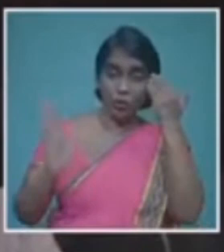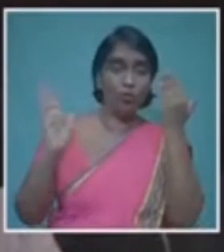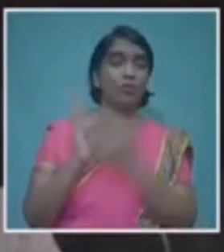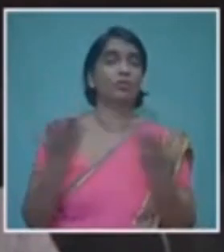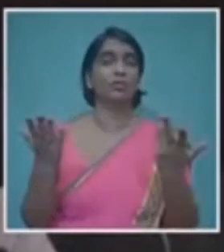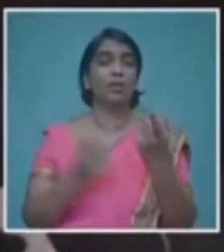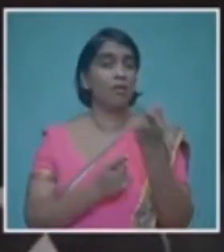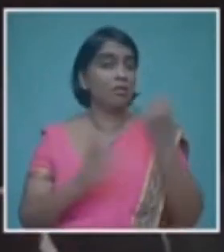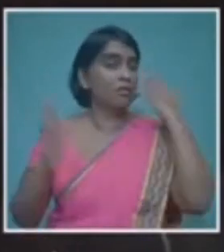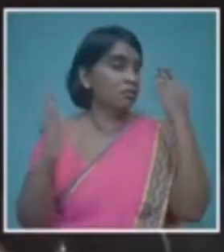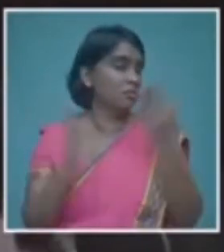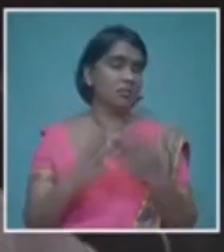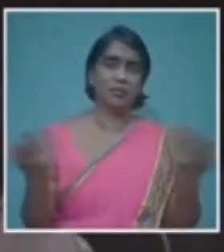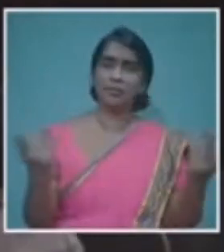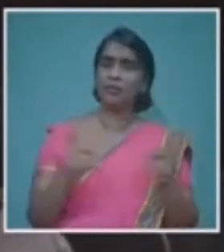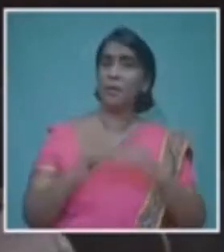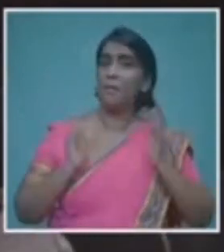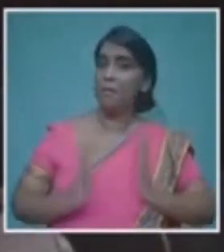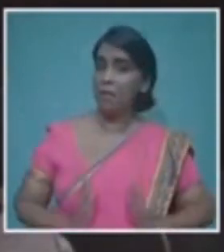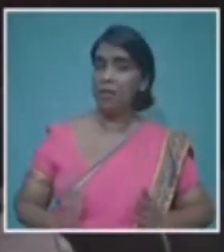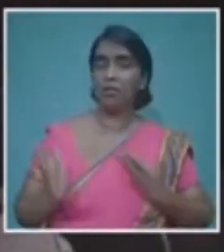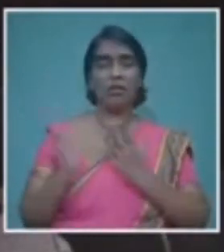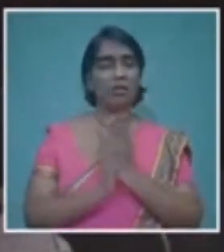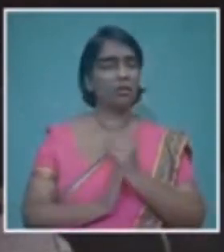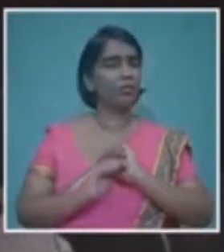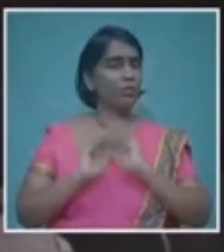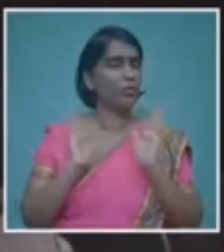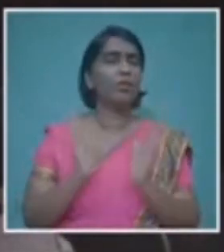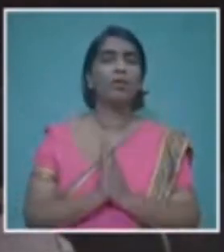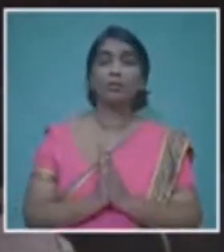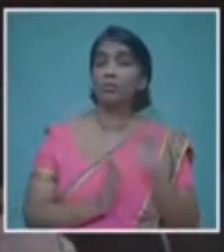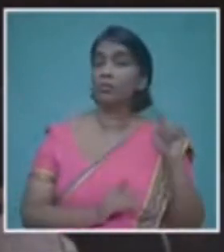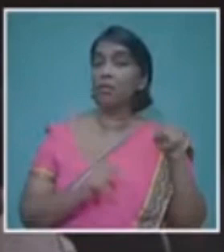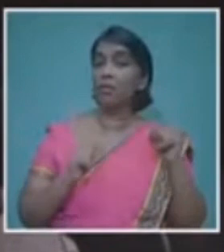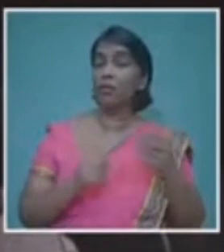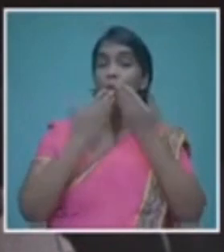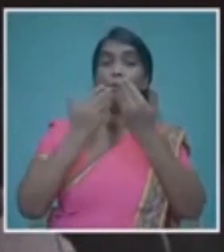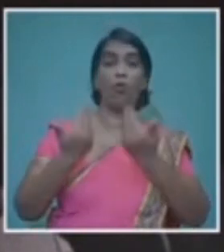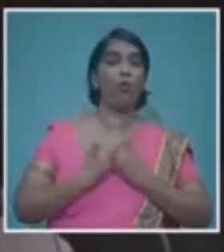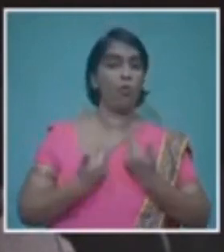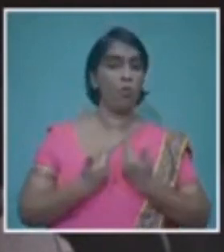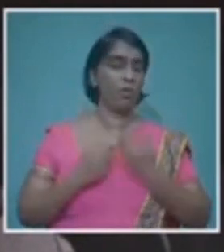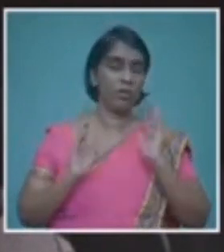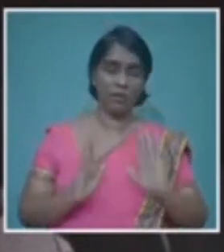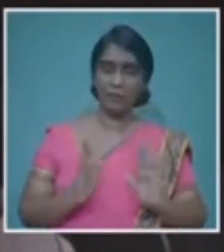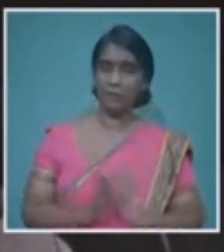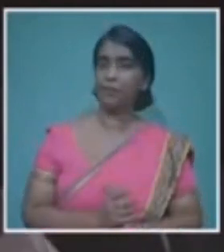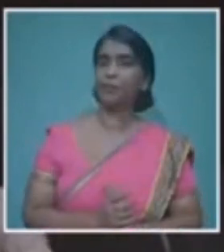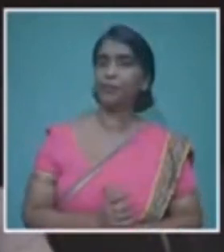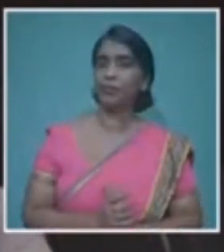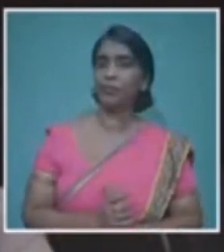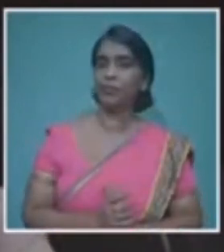පිළිබඳද ආර්ථික විද්‍යාවද මානව හිමිකම්ද සියලු දේ පිළිබඳව ඔහු දැන් අපිට උපදෙස් දෙමින් යන්නේ